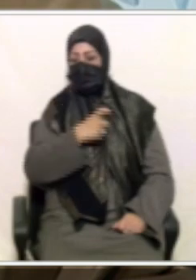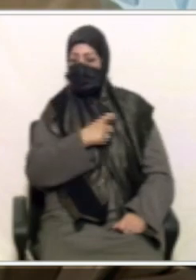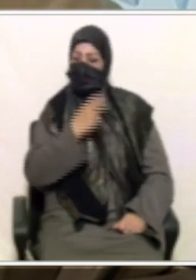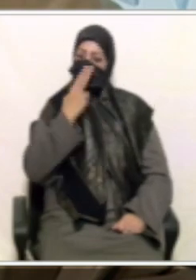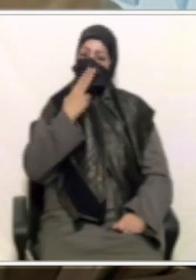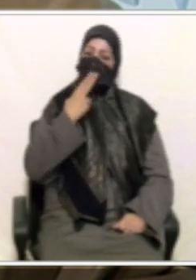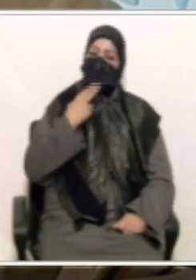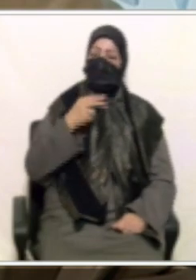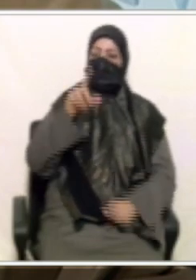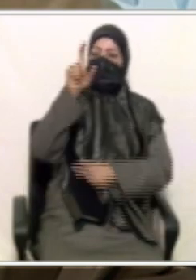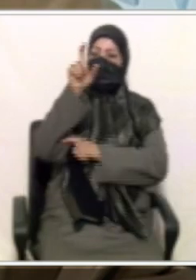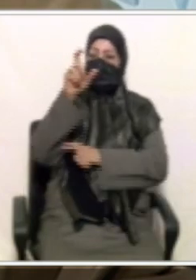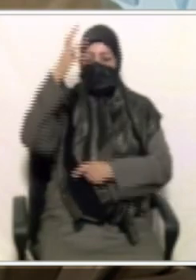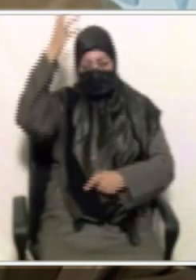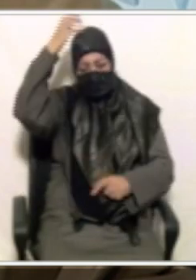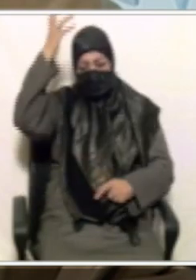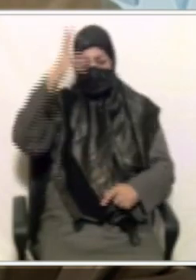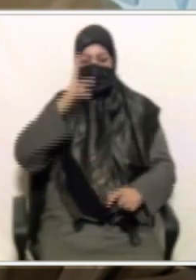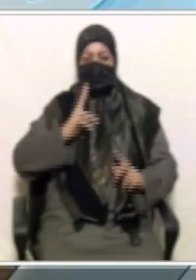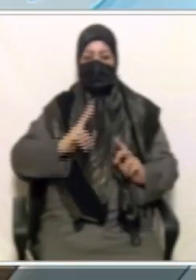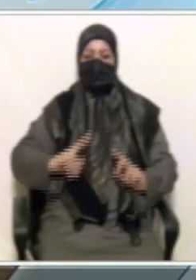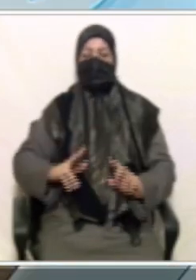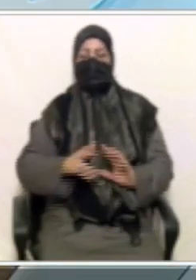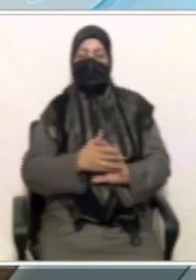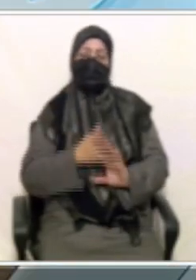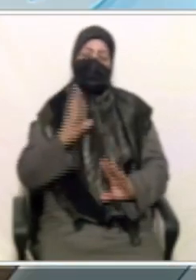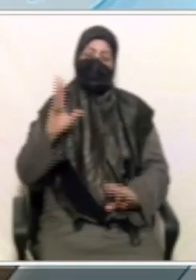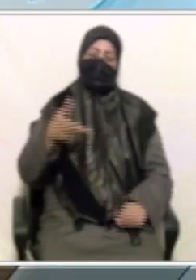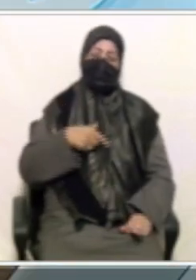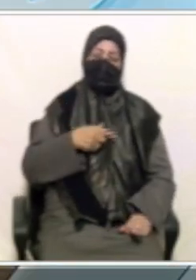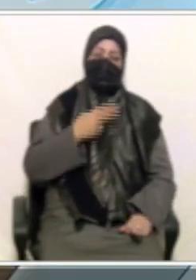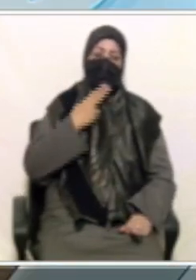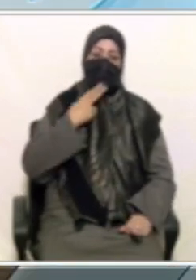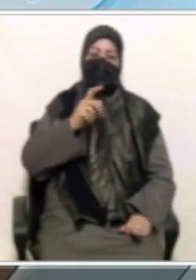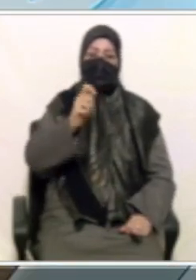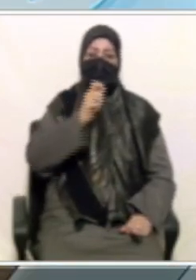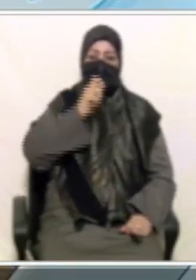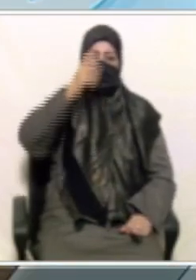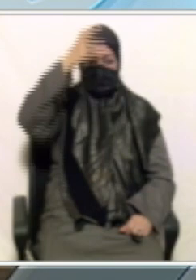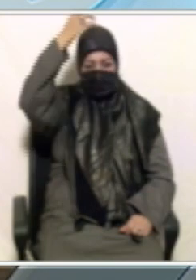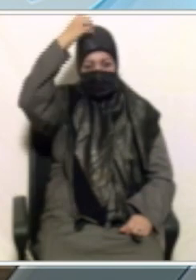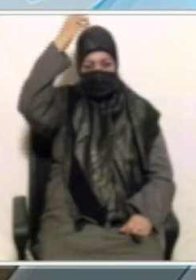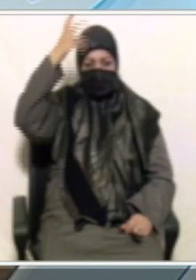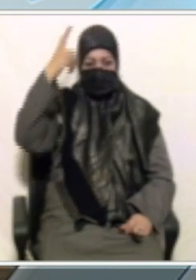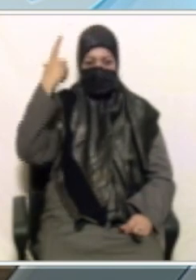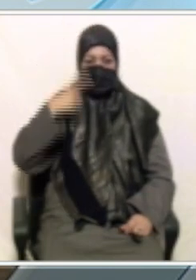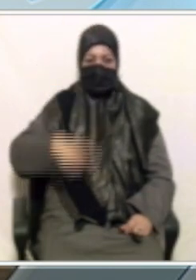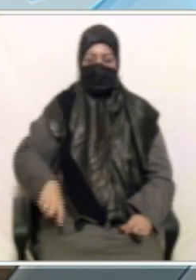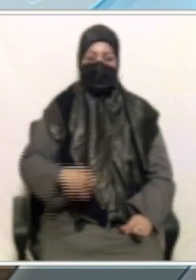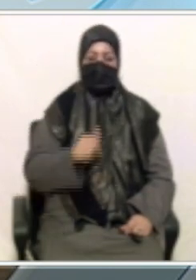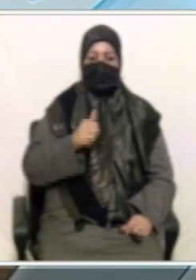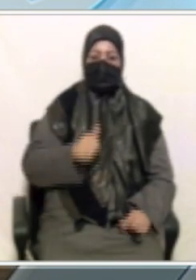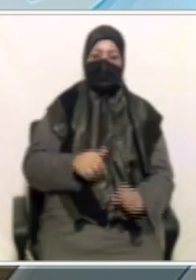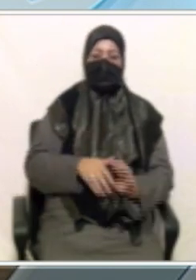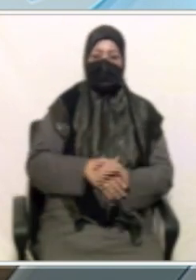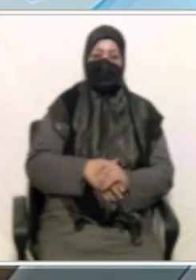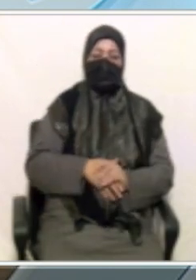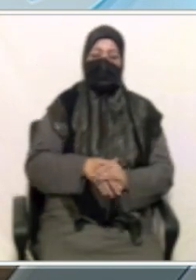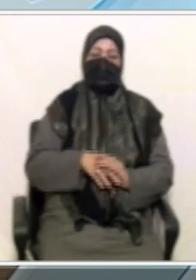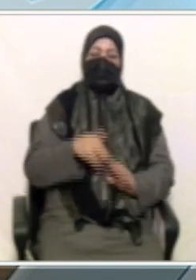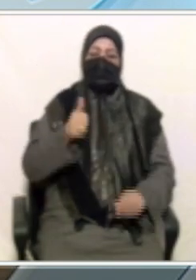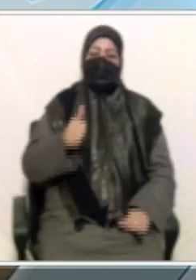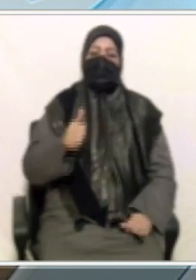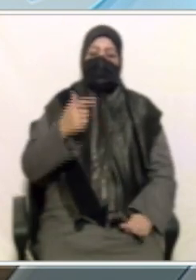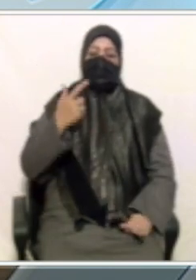الإمام والخطيب شيئا على رأسه يستره. فينبغي للأئمة أن يهتموا بمثل هذه المسائل، وحتى لا يدخلوا